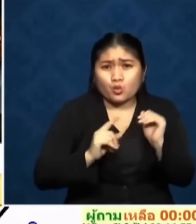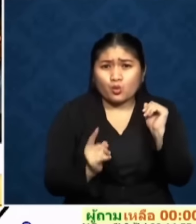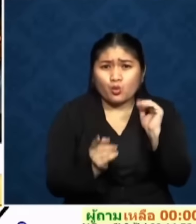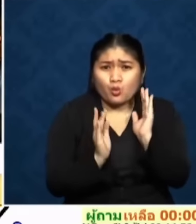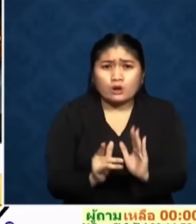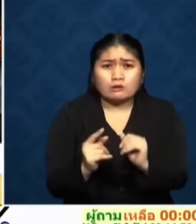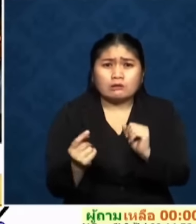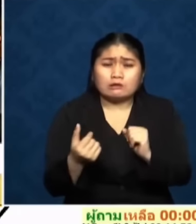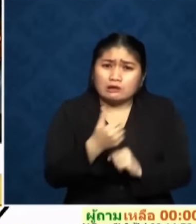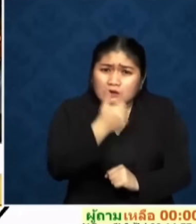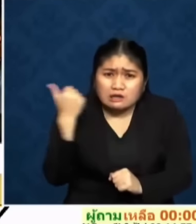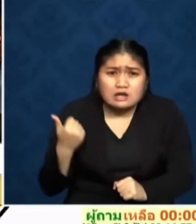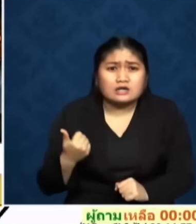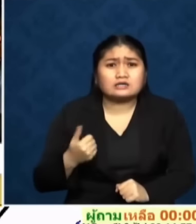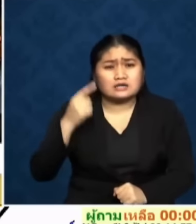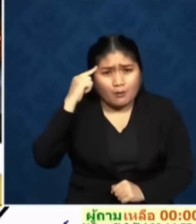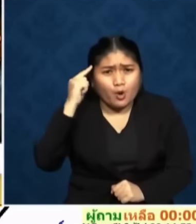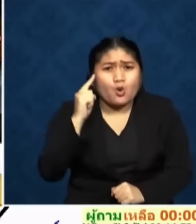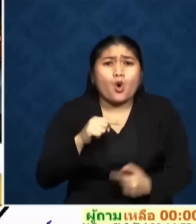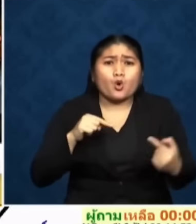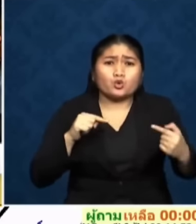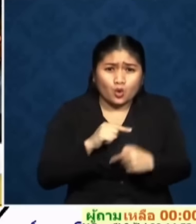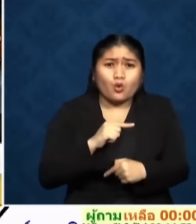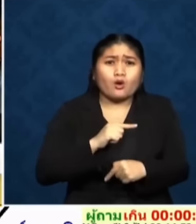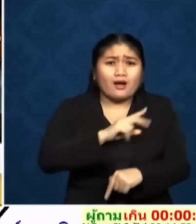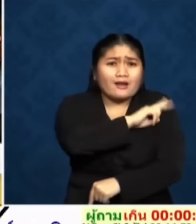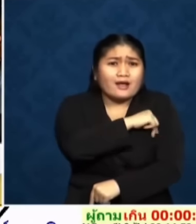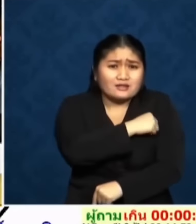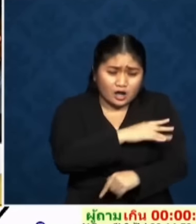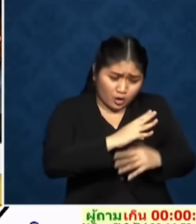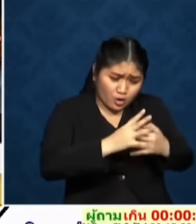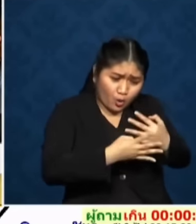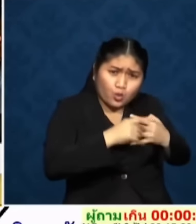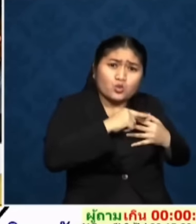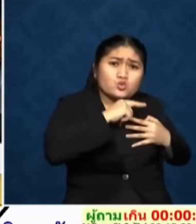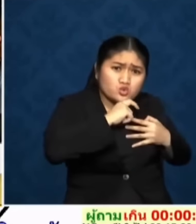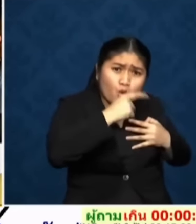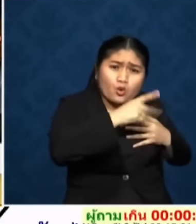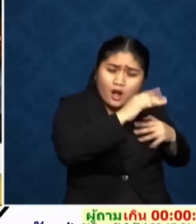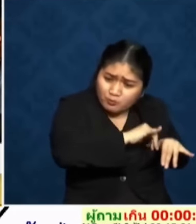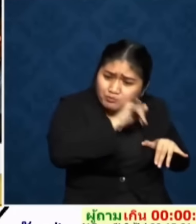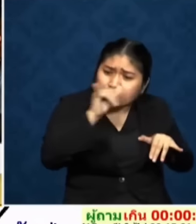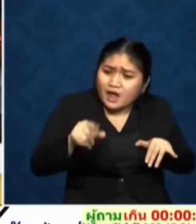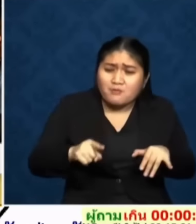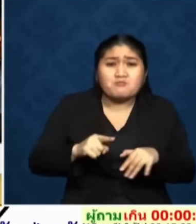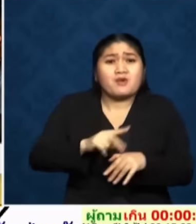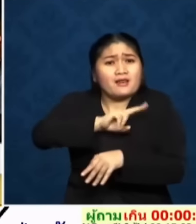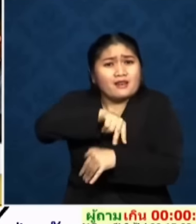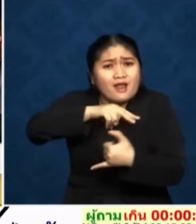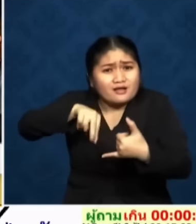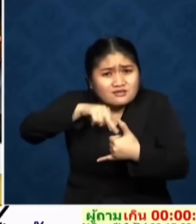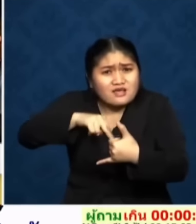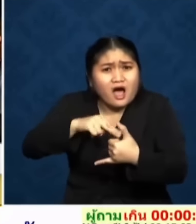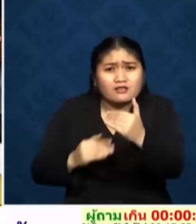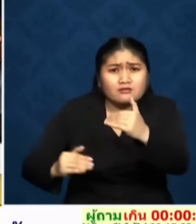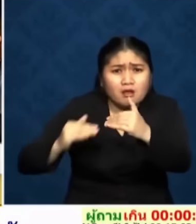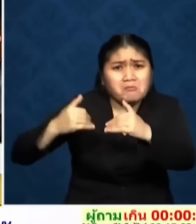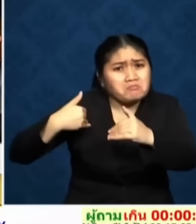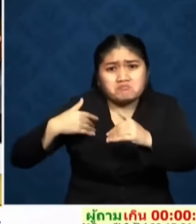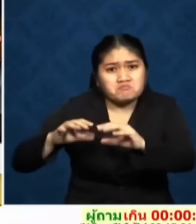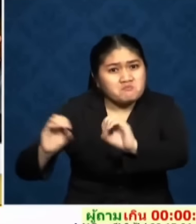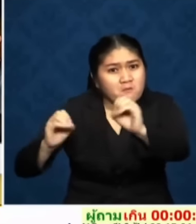มากที่เราจะได้รับการรักษาพยาบาลอย่างเหมาะสมนะครับหลายกรณีต้องอาการหนักจริงๆนะครับสุดท้ายนะครับ